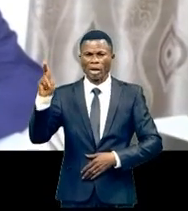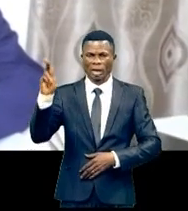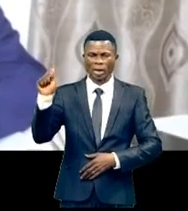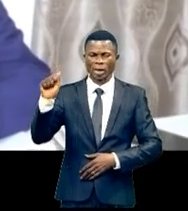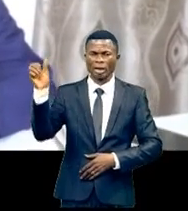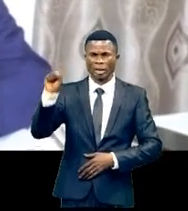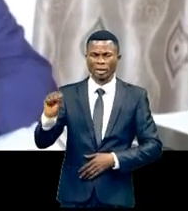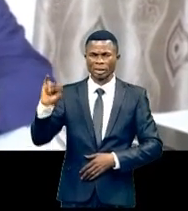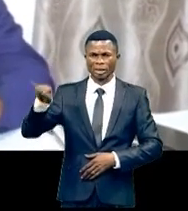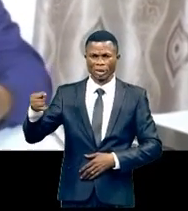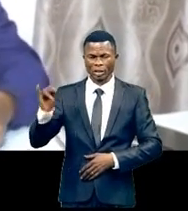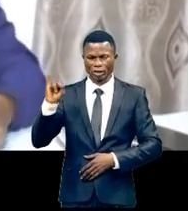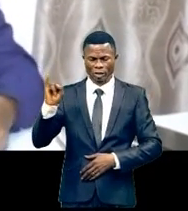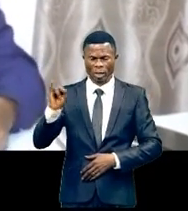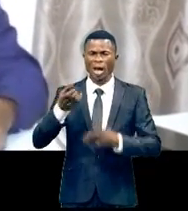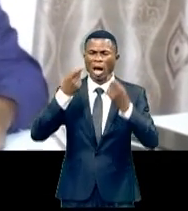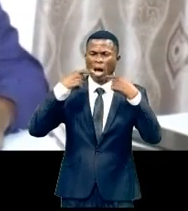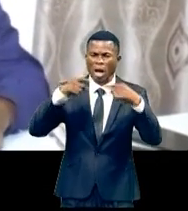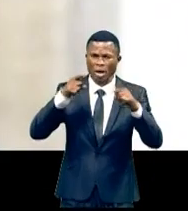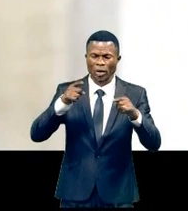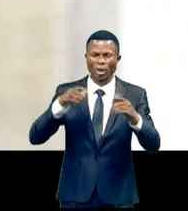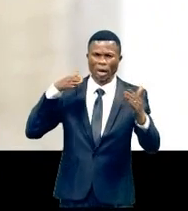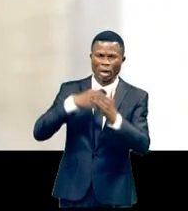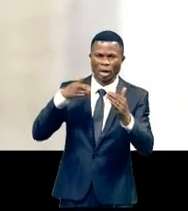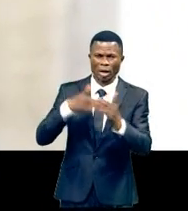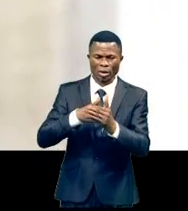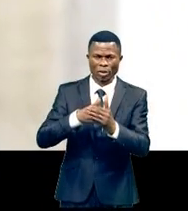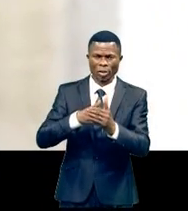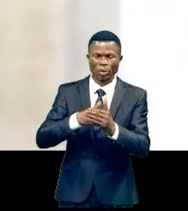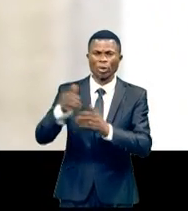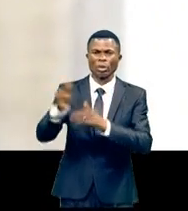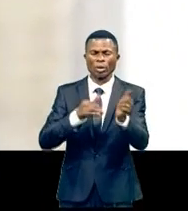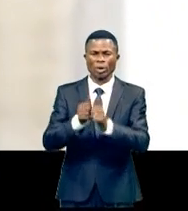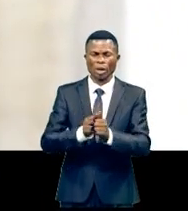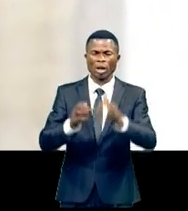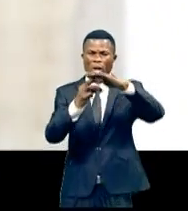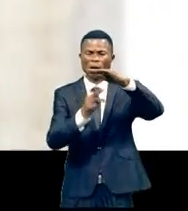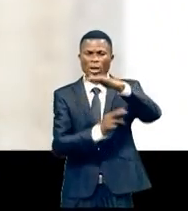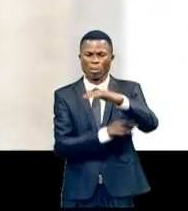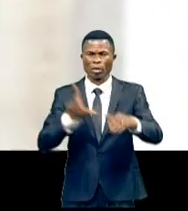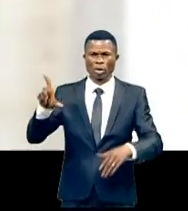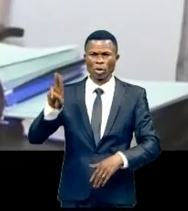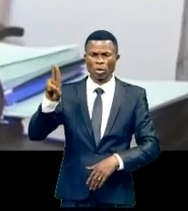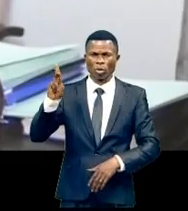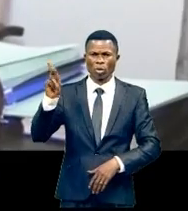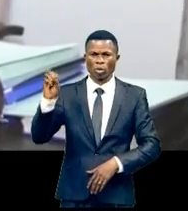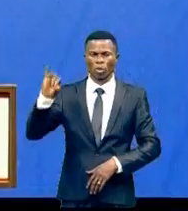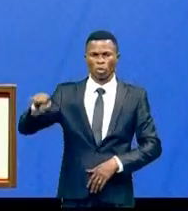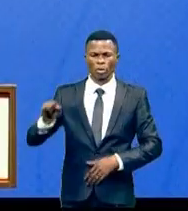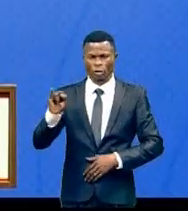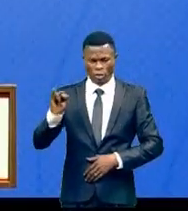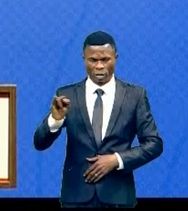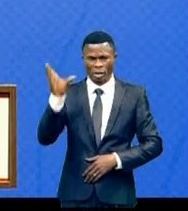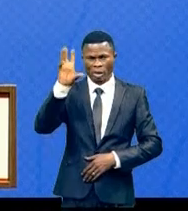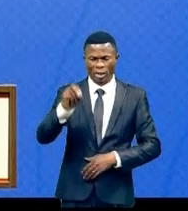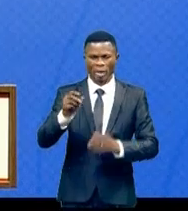Kassaji-Dilolo, en vue d'alerter sur la menace d'effondrement du pont Lukoji à 30 km de Kassaji. Ces